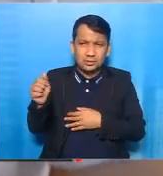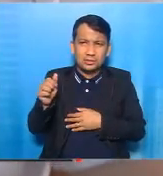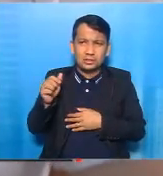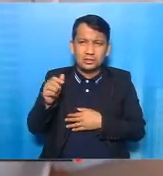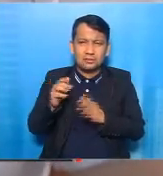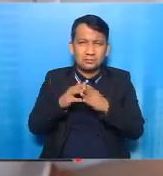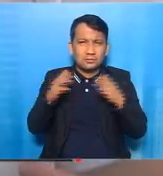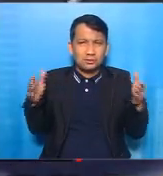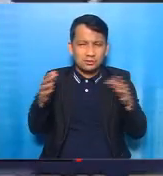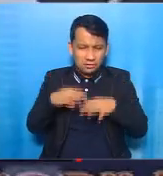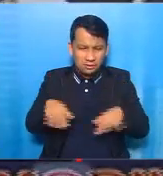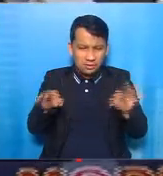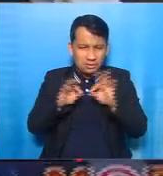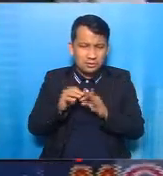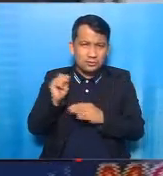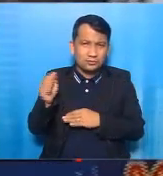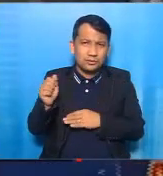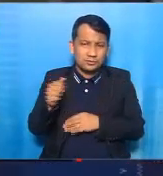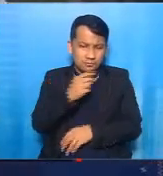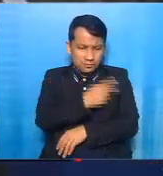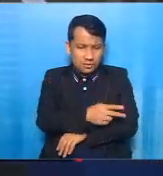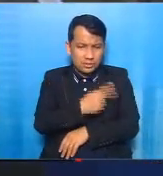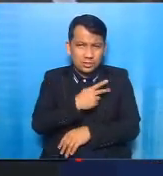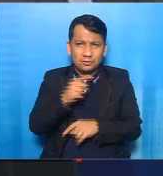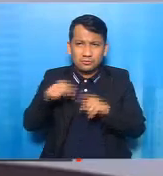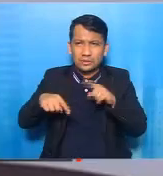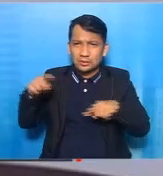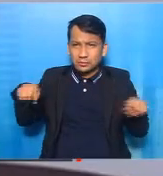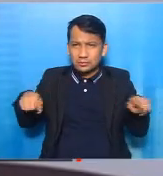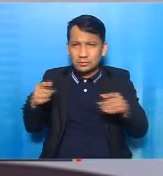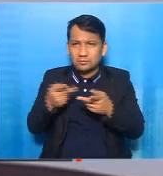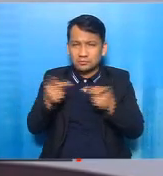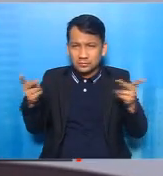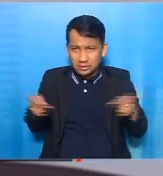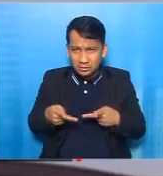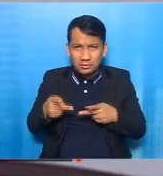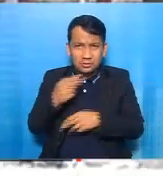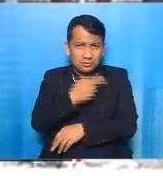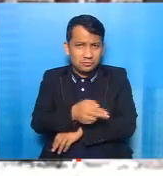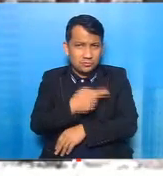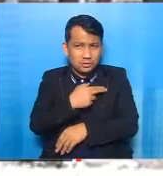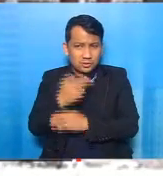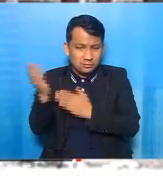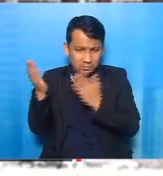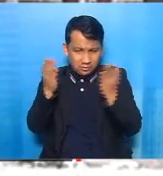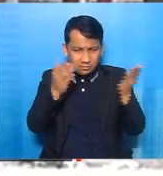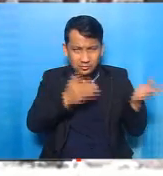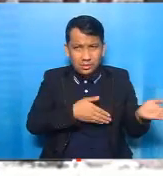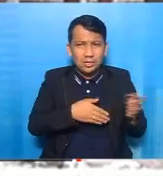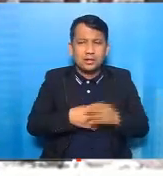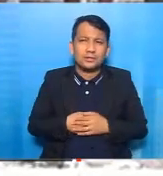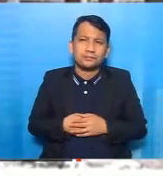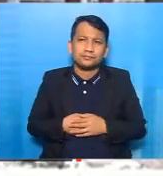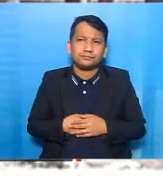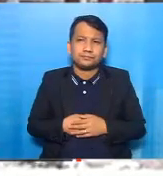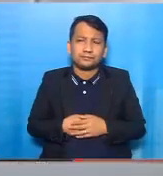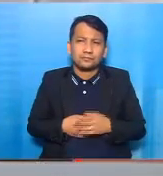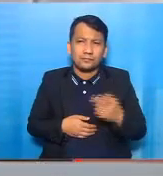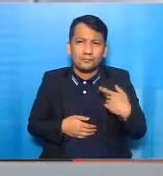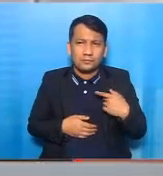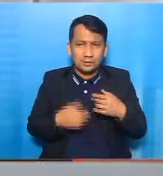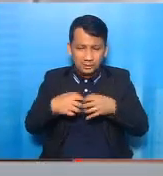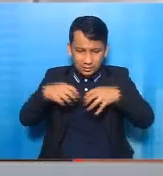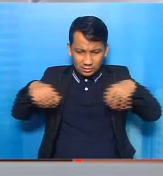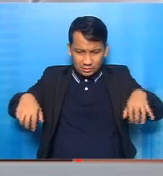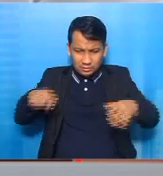lungsod, malaking faktor din dito ang mga pasyenteng mula sa ibang lugar na sa kanilang mga ospital dinadala. Tayo rin nakikater sa mga